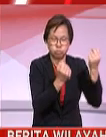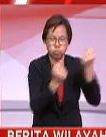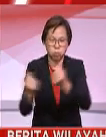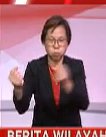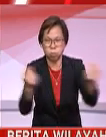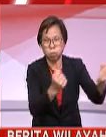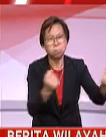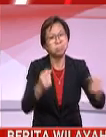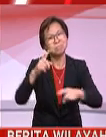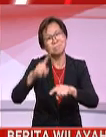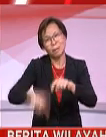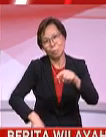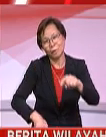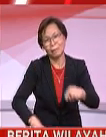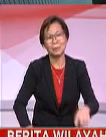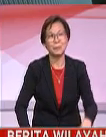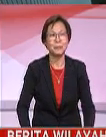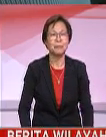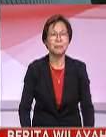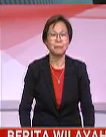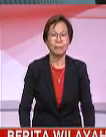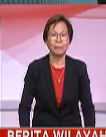negeri.